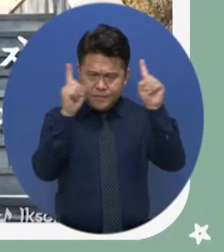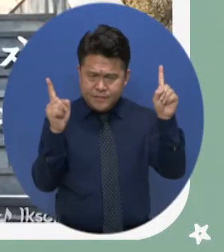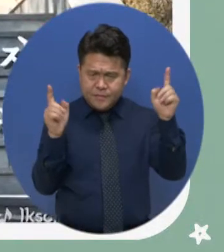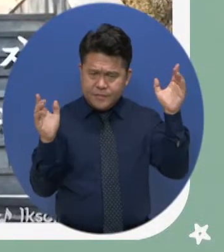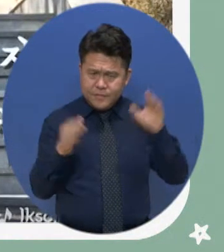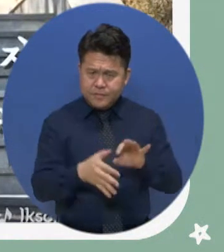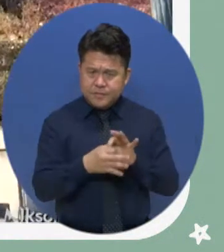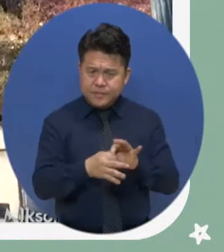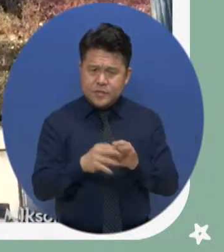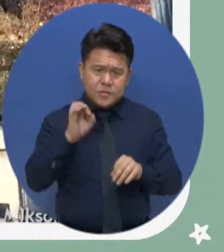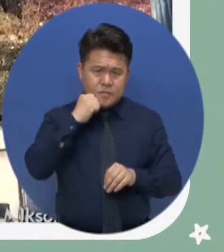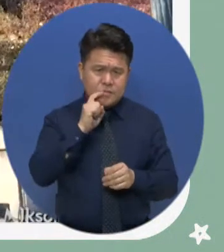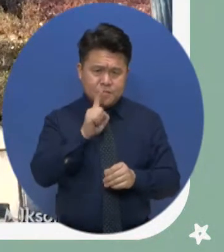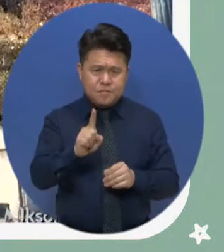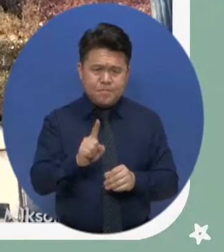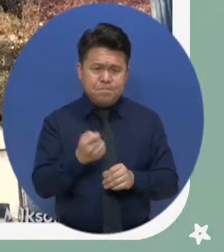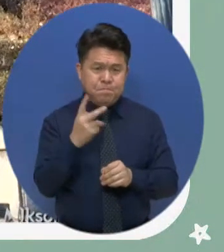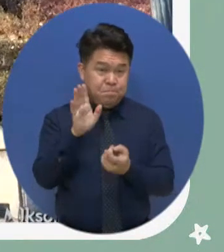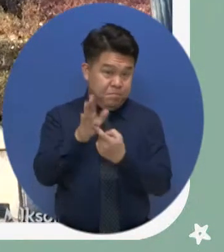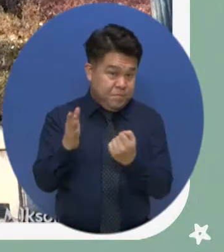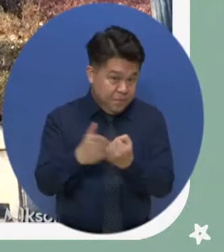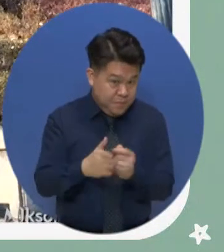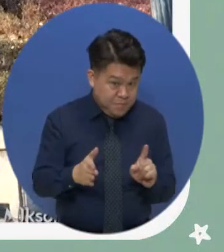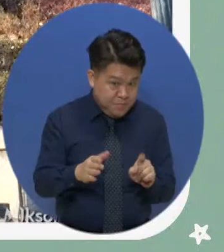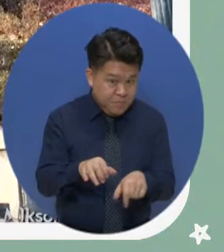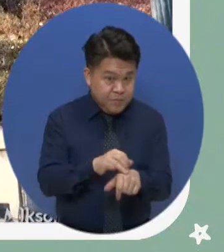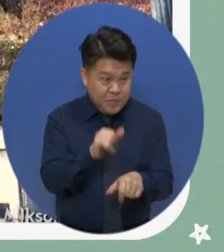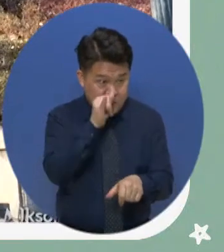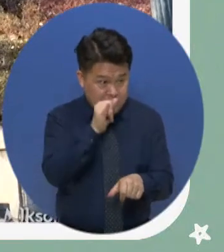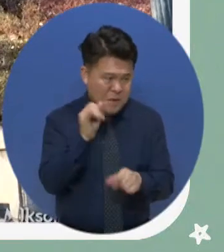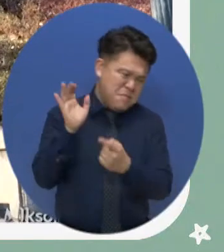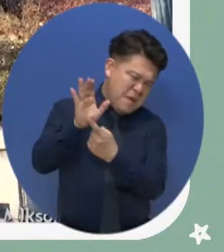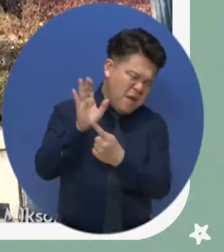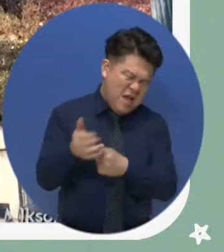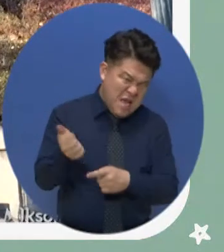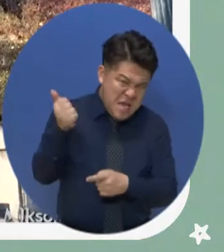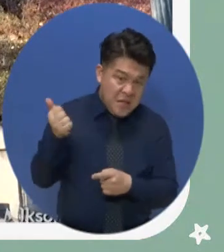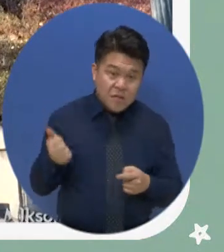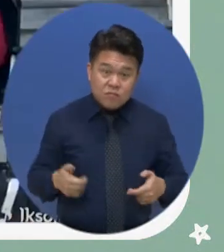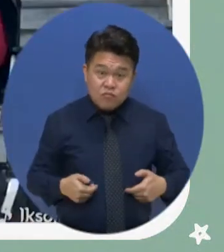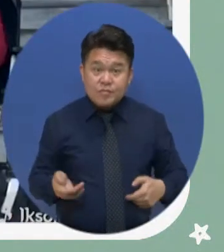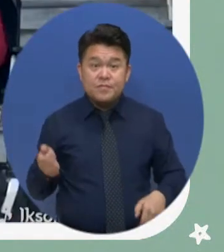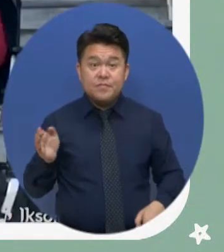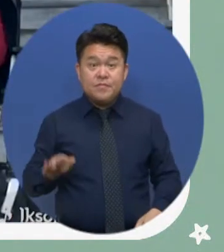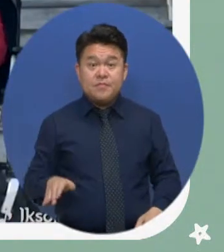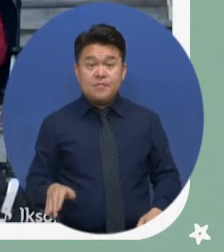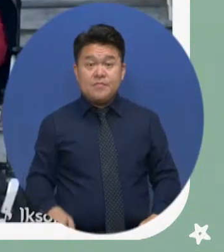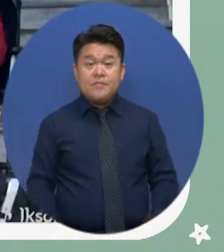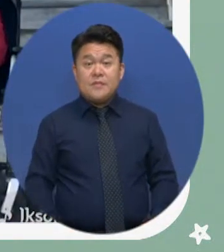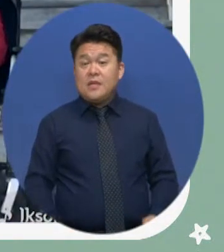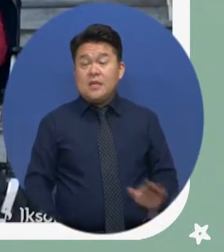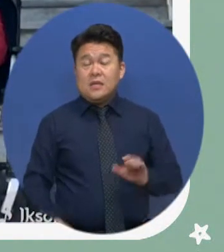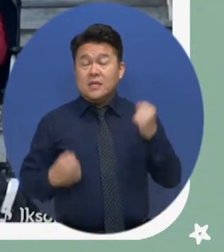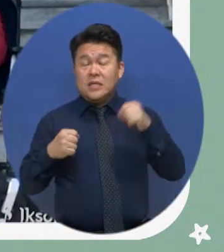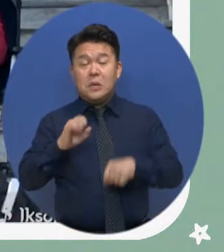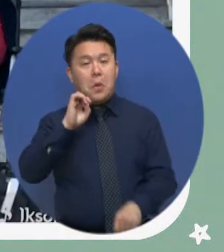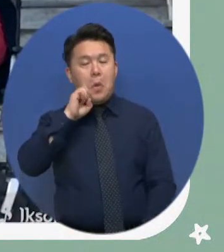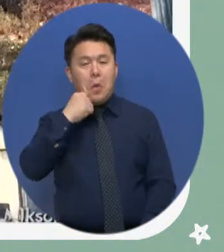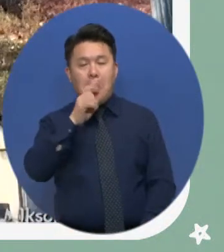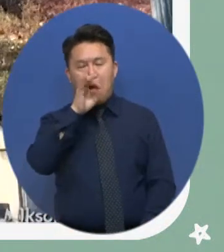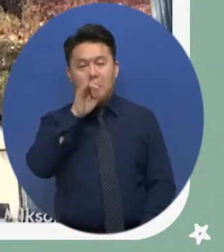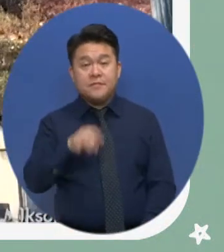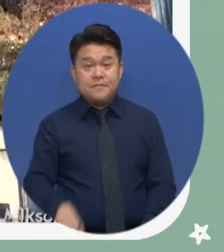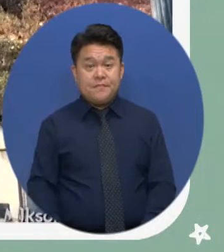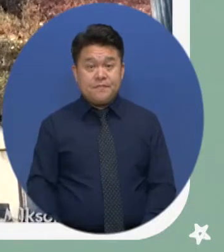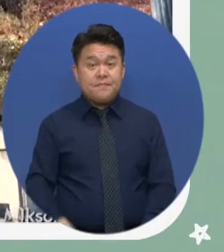어려움을 이야기하는 건데 물론 방송이니까 불편함을 극적으로 보여줘야 되는 건 있겠지만 극적으로 못한다 절대 할 수가 없구나